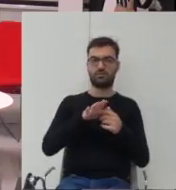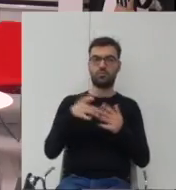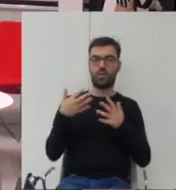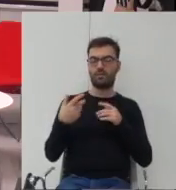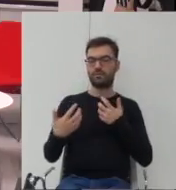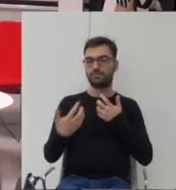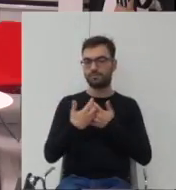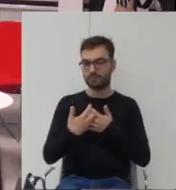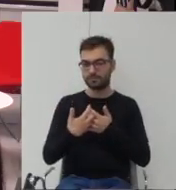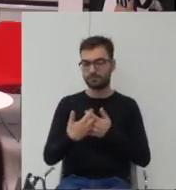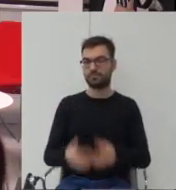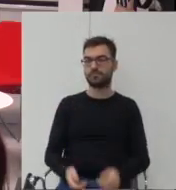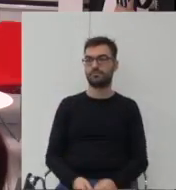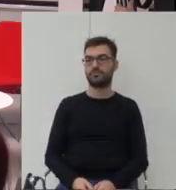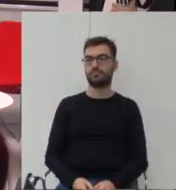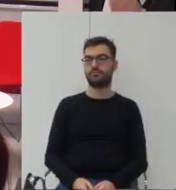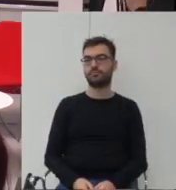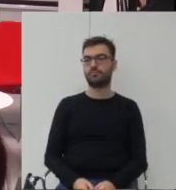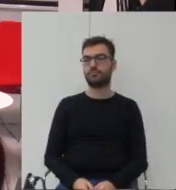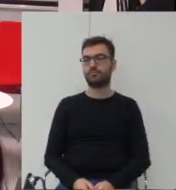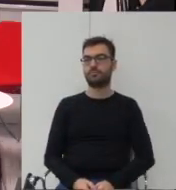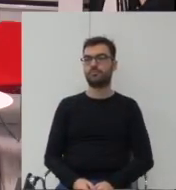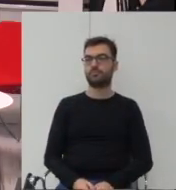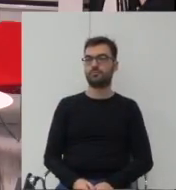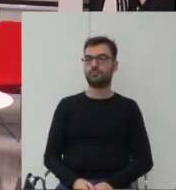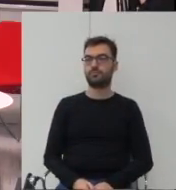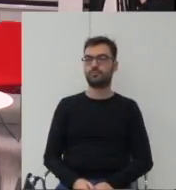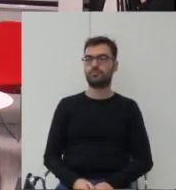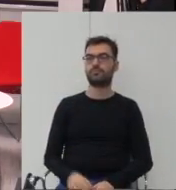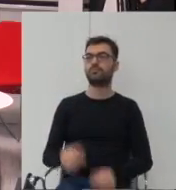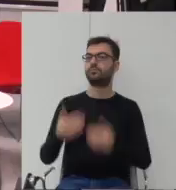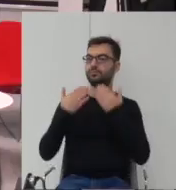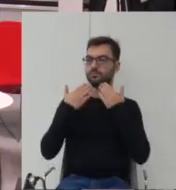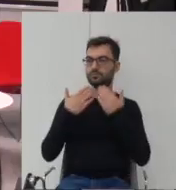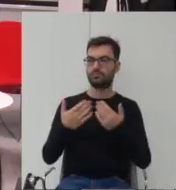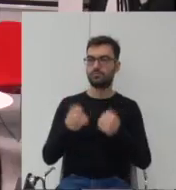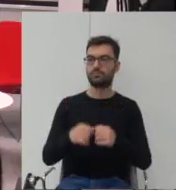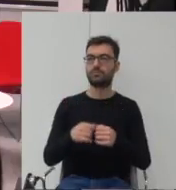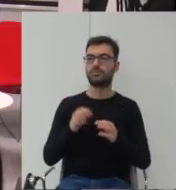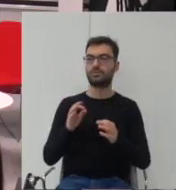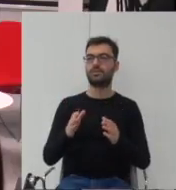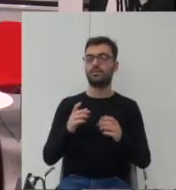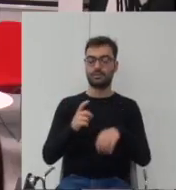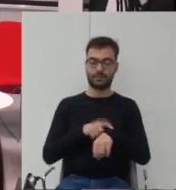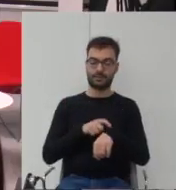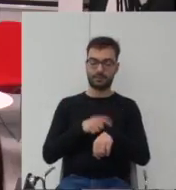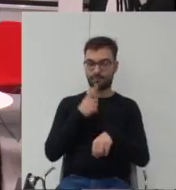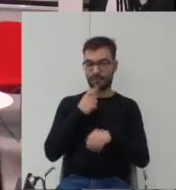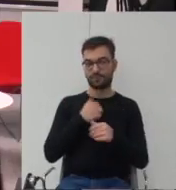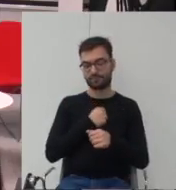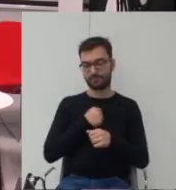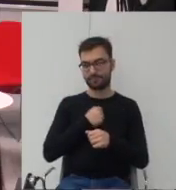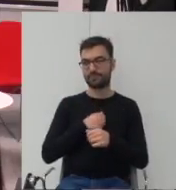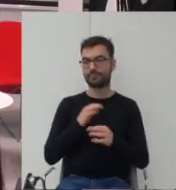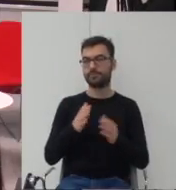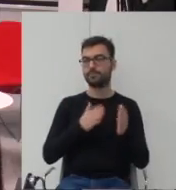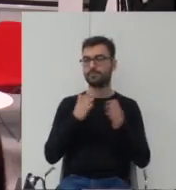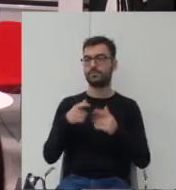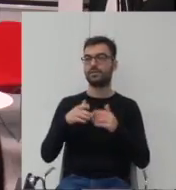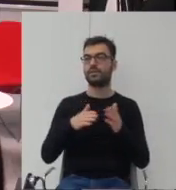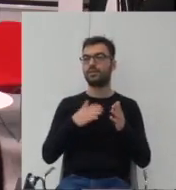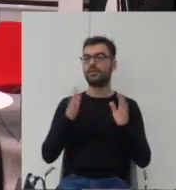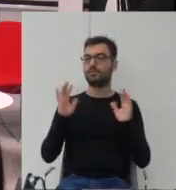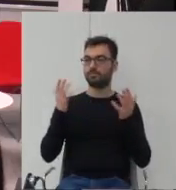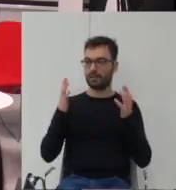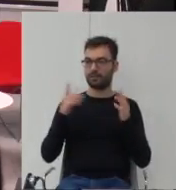człowiek może w jakiś sposób się wpisać. Super, bardzo dziękujemy. Czas nas goni, także w tej chwili poprosiłbym